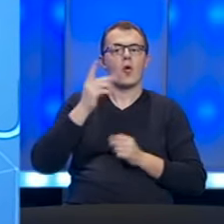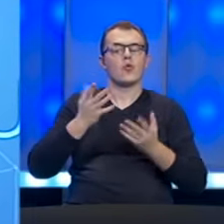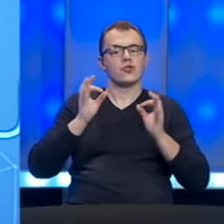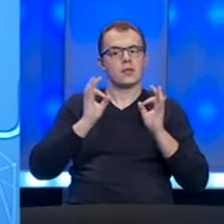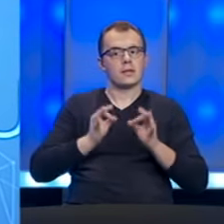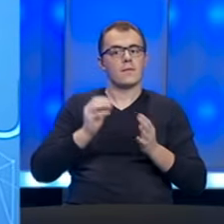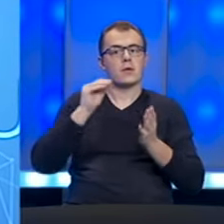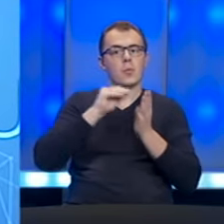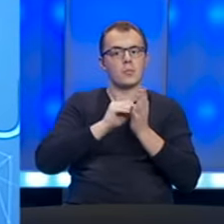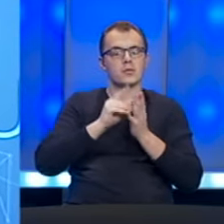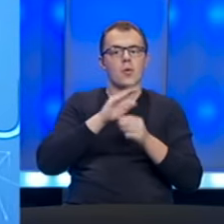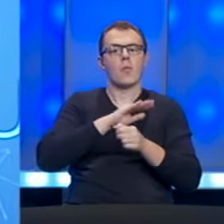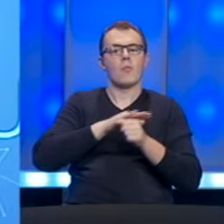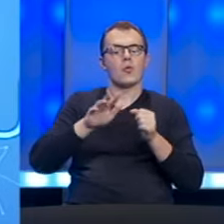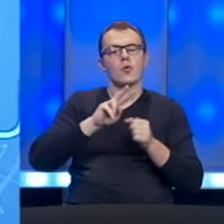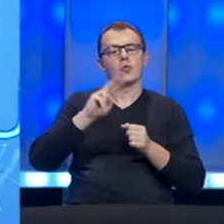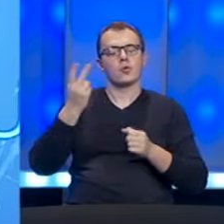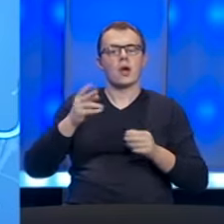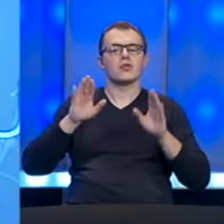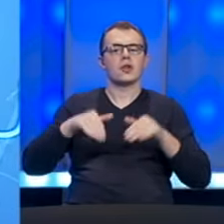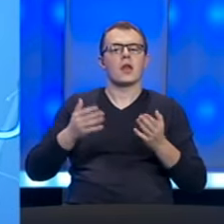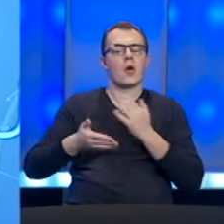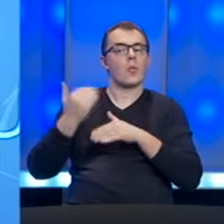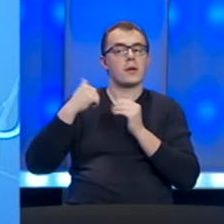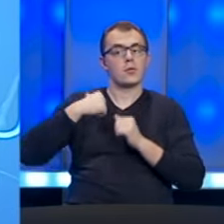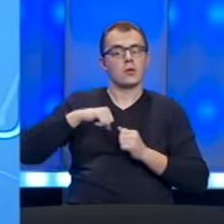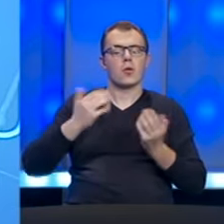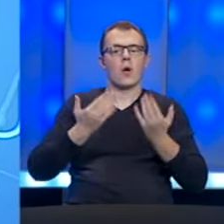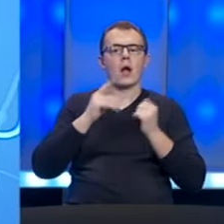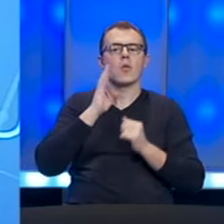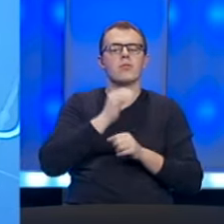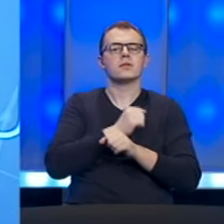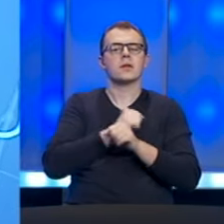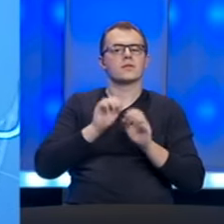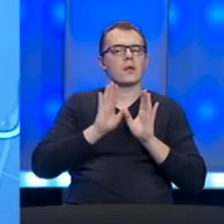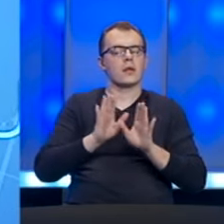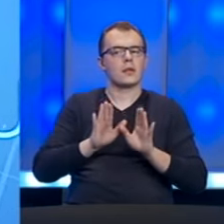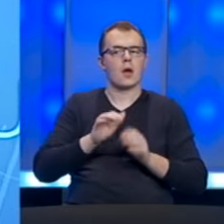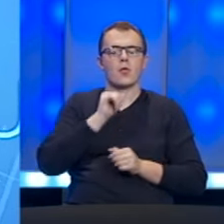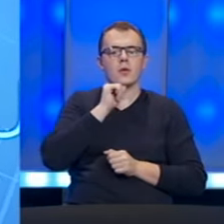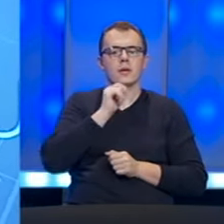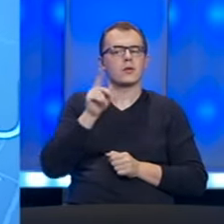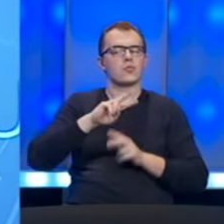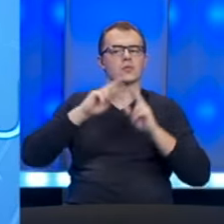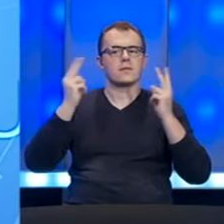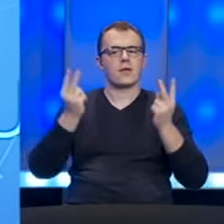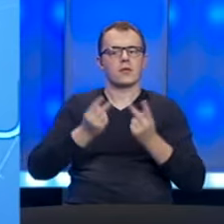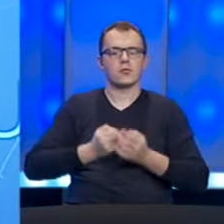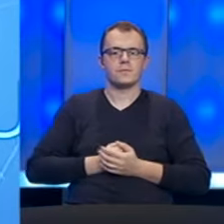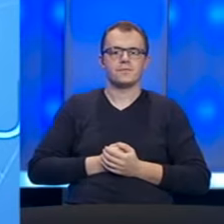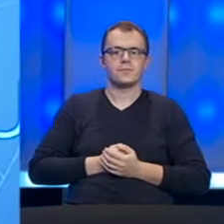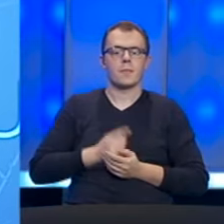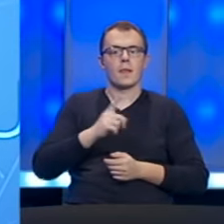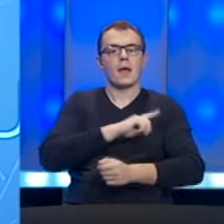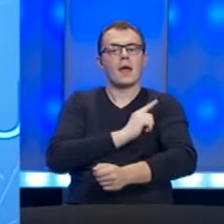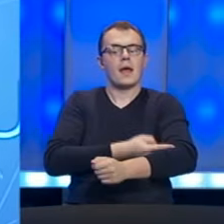definitivno obilježiti potpuno drugačije nego prethodnih godina kako u Bosni i Hercegovini, tako i u svijetu. Na